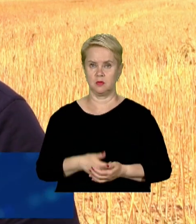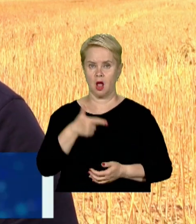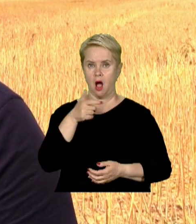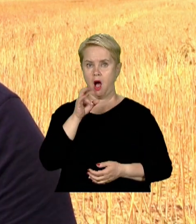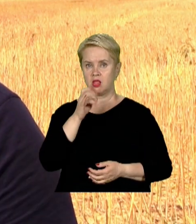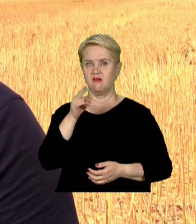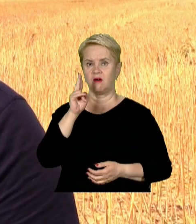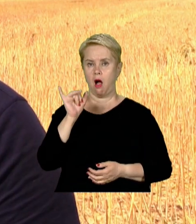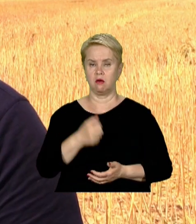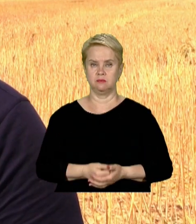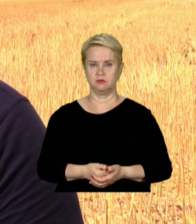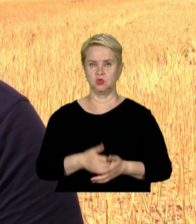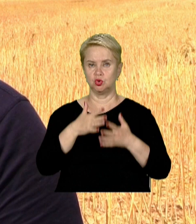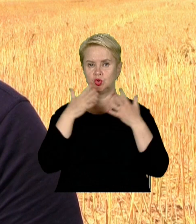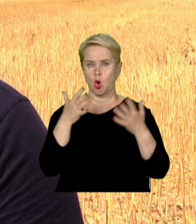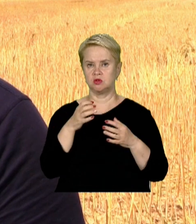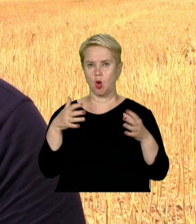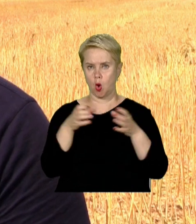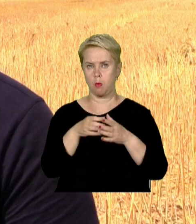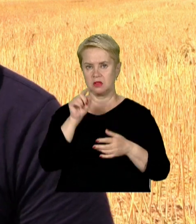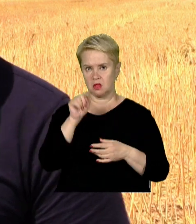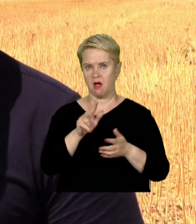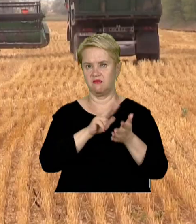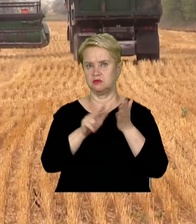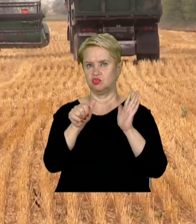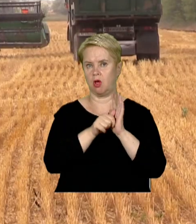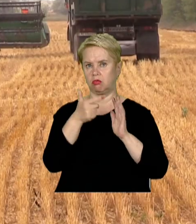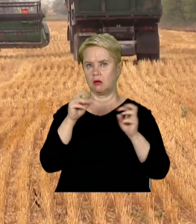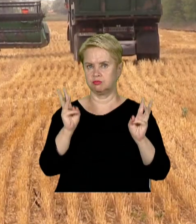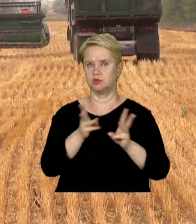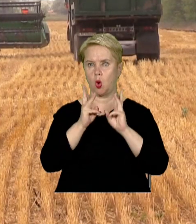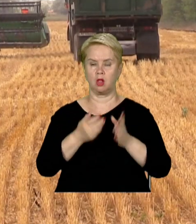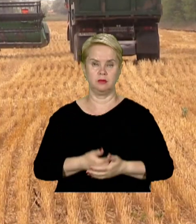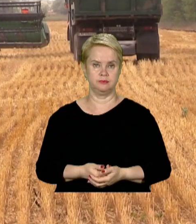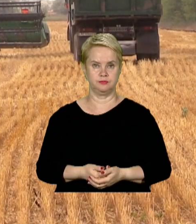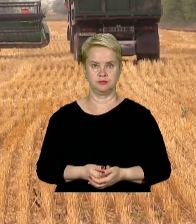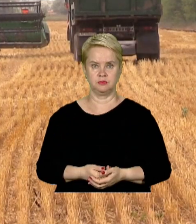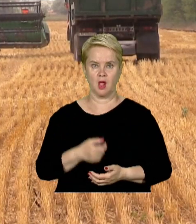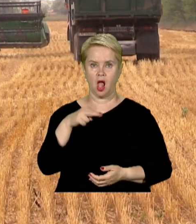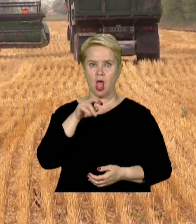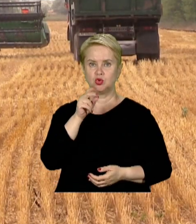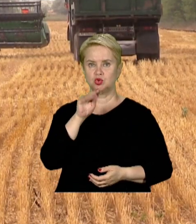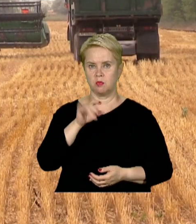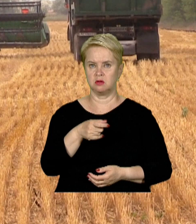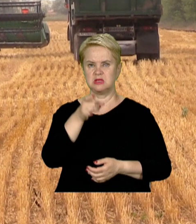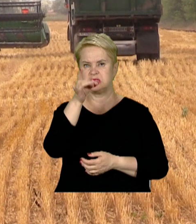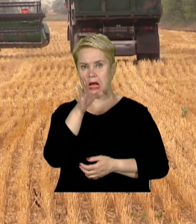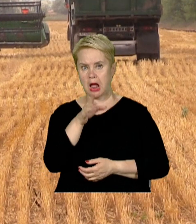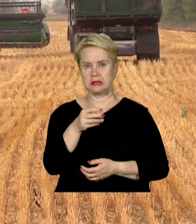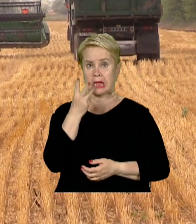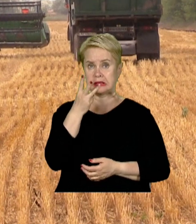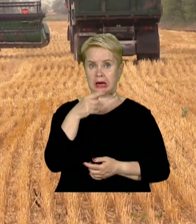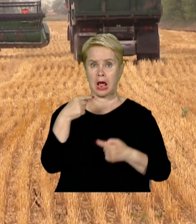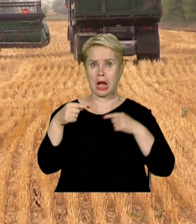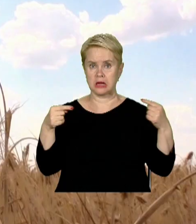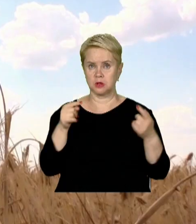Ганівка Широківської громади, там 86 гектарів згоріло ячменю. Вони стріляють на 3